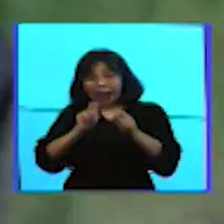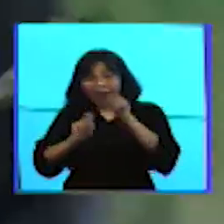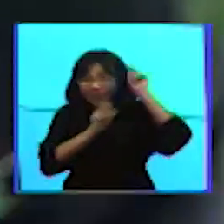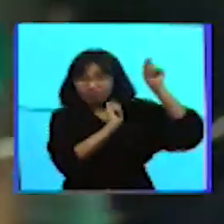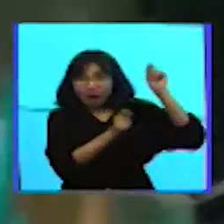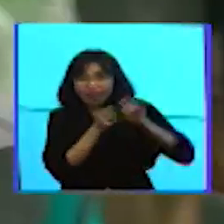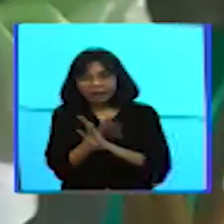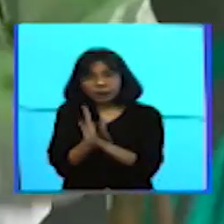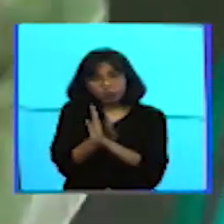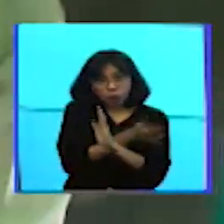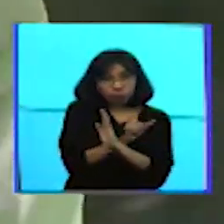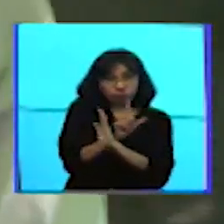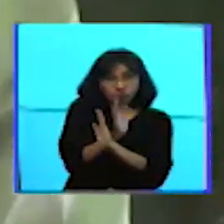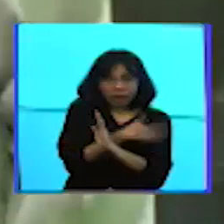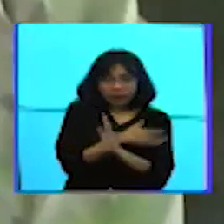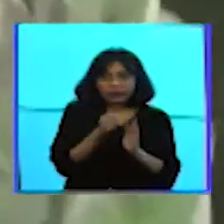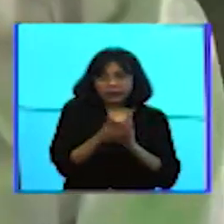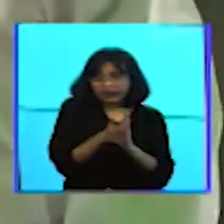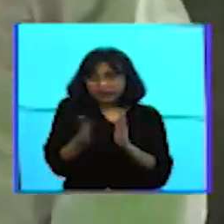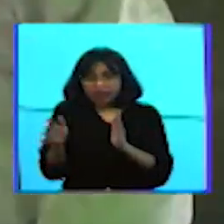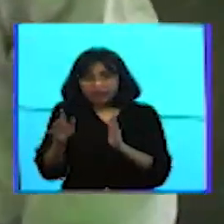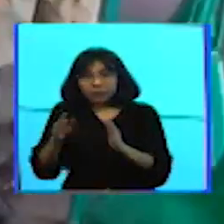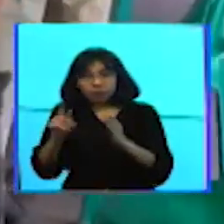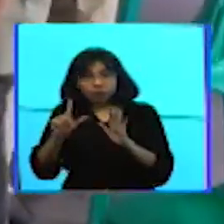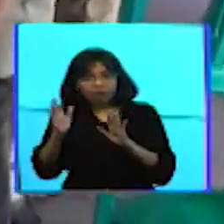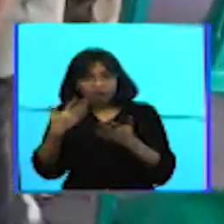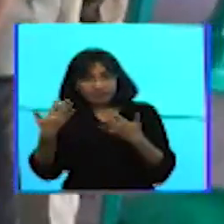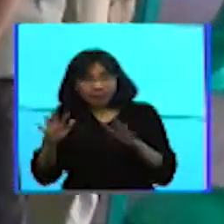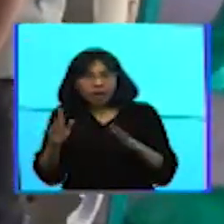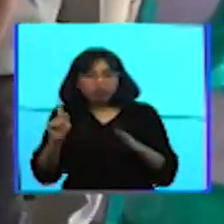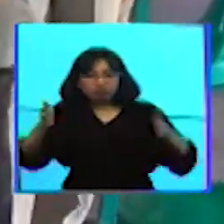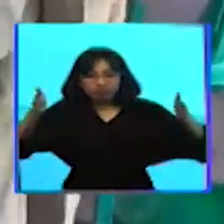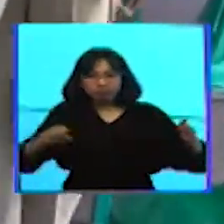mudik. Untuk mencegah lonjakan kasus COVID-19 yang kerap terjadi